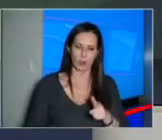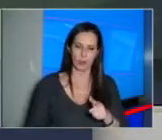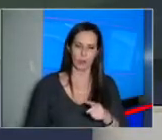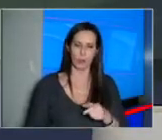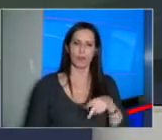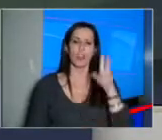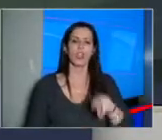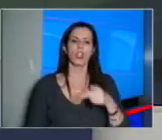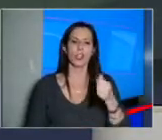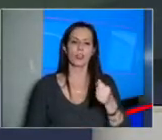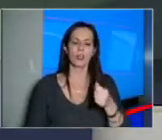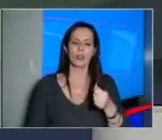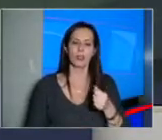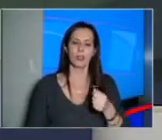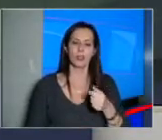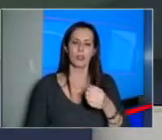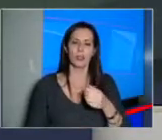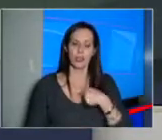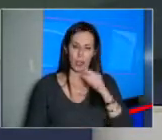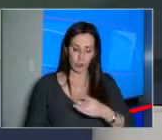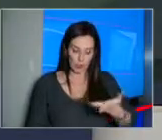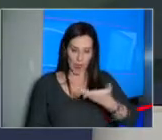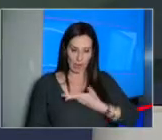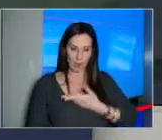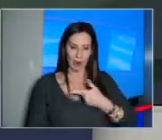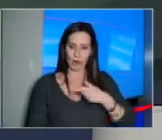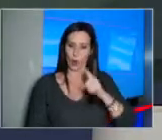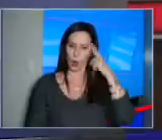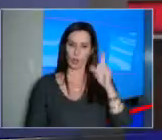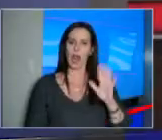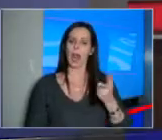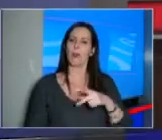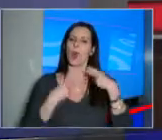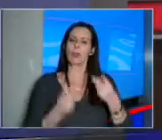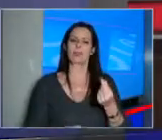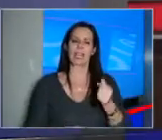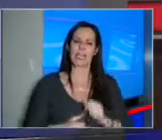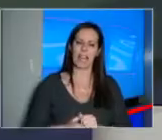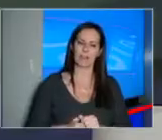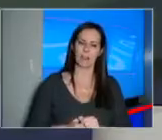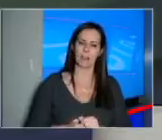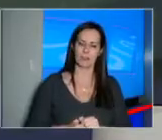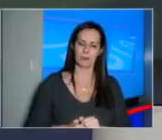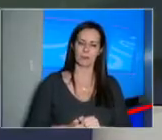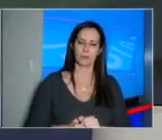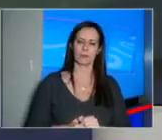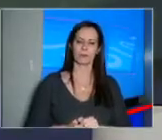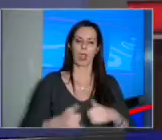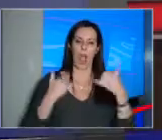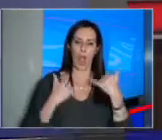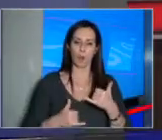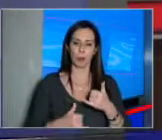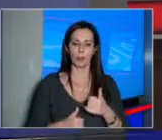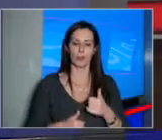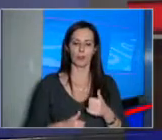יש כסף בקופת הביטוח הלאומי שמגיע לנו ואנחנו לא יודעים. למה לא מחזירים את הכסף? אז קודם כל, שוב תודה. היום אני רק מודה